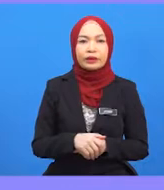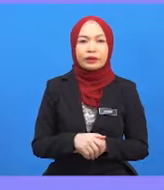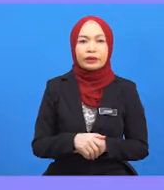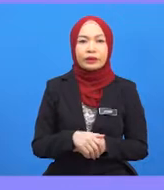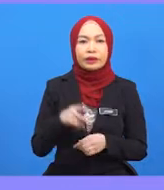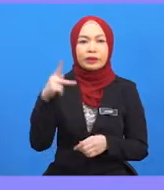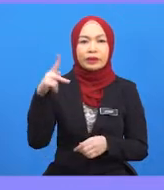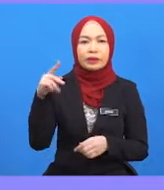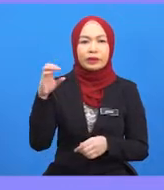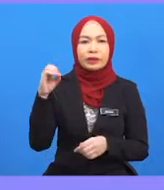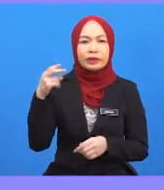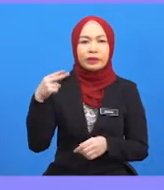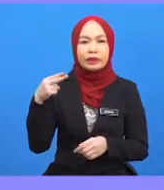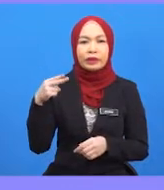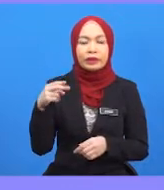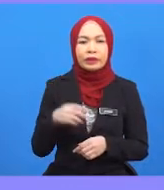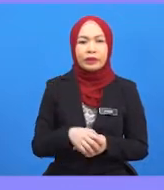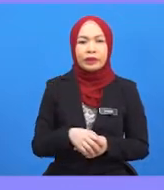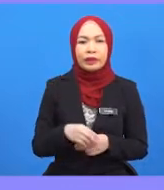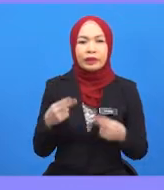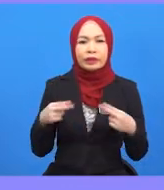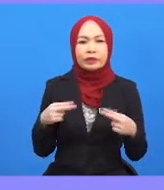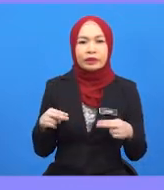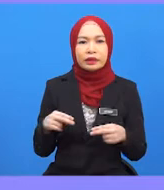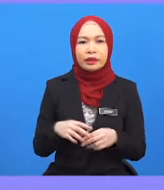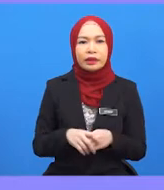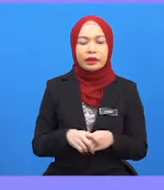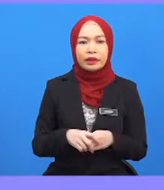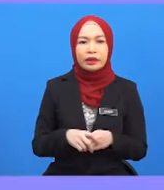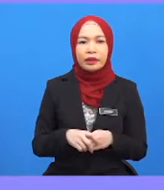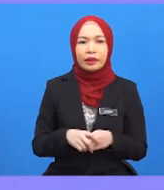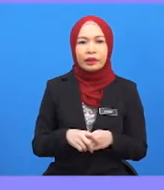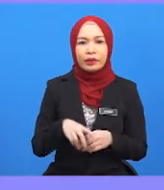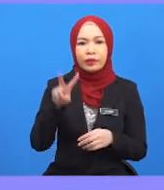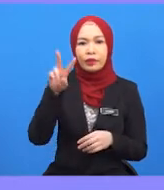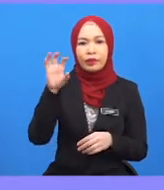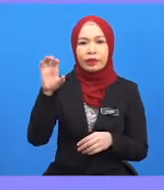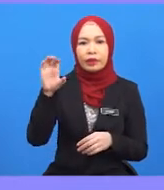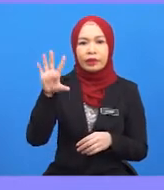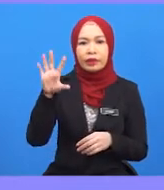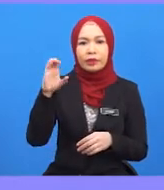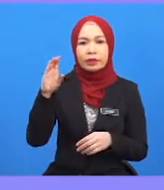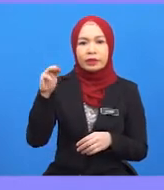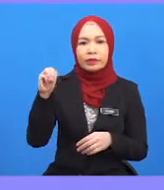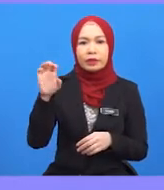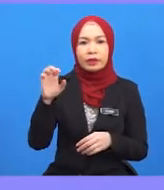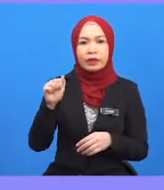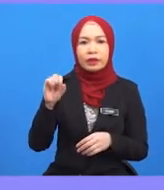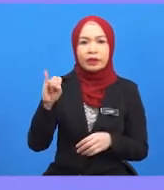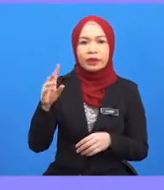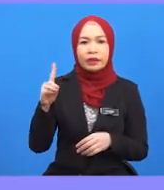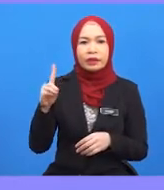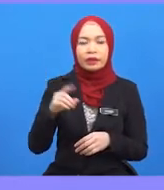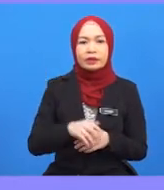dinitrakan oleh 25 cm padu isi padu asid sulfurik. Kirakan kepekatan